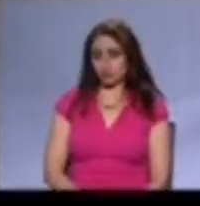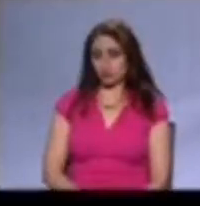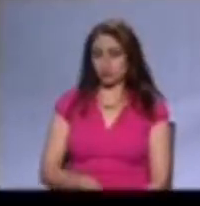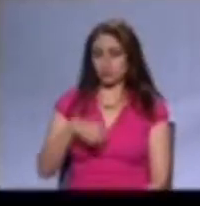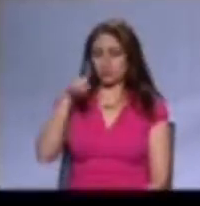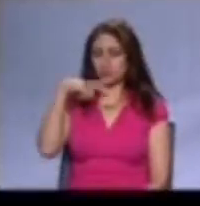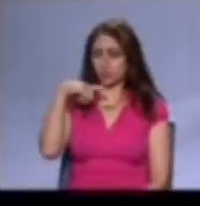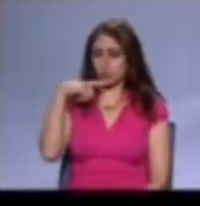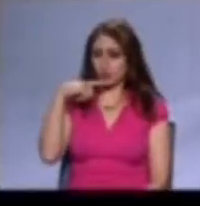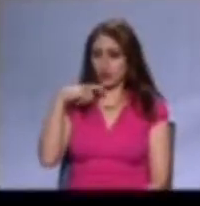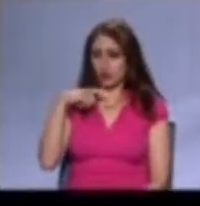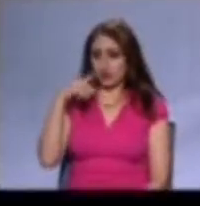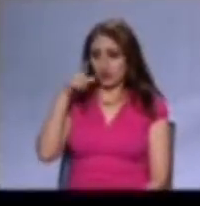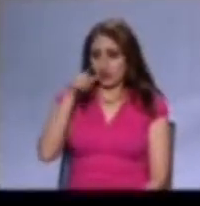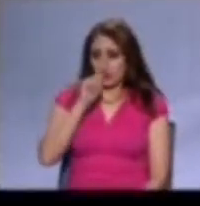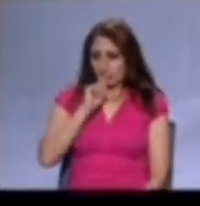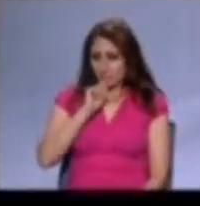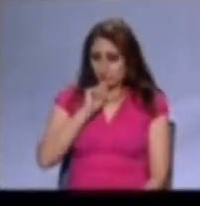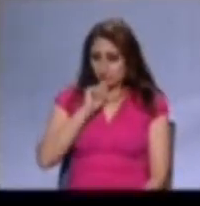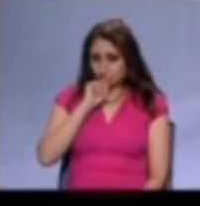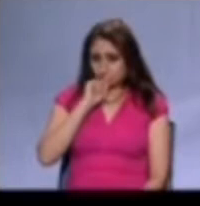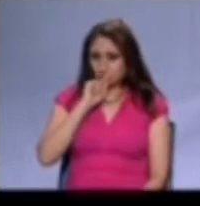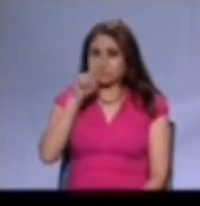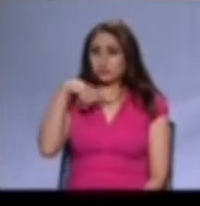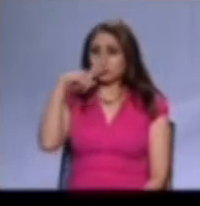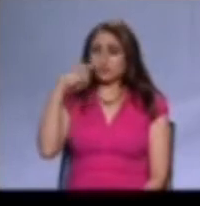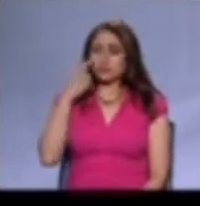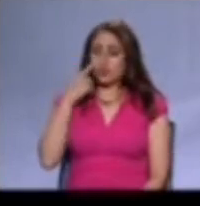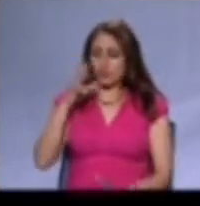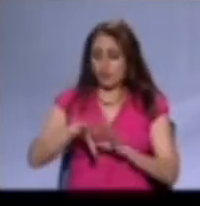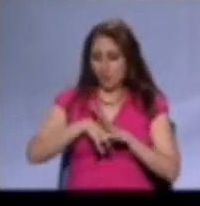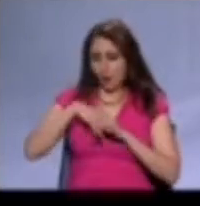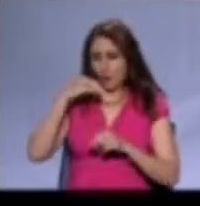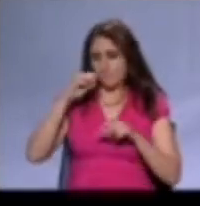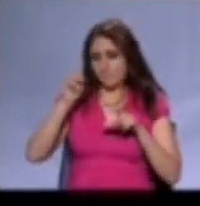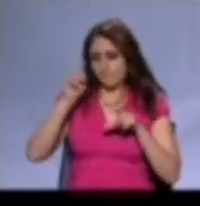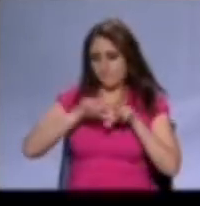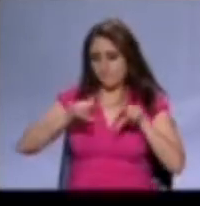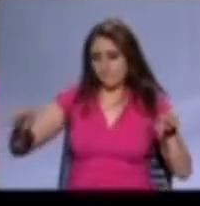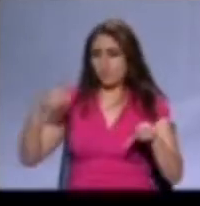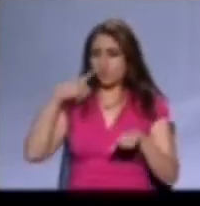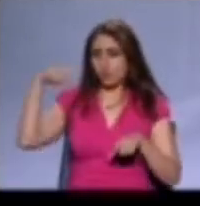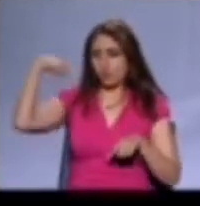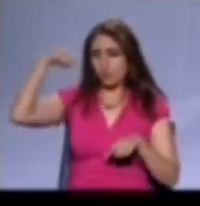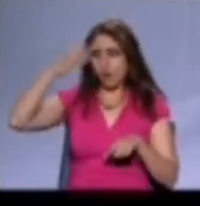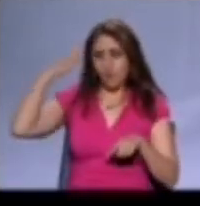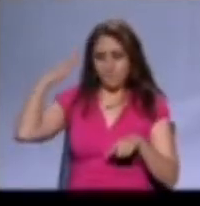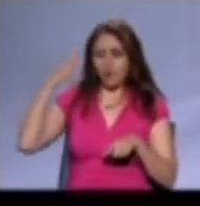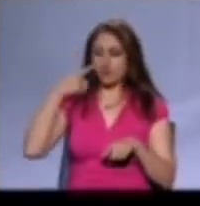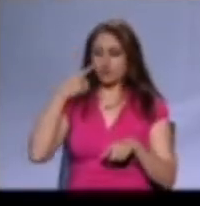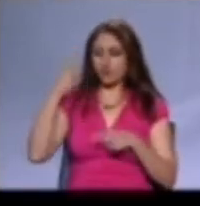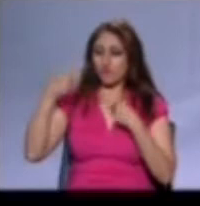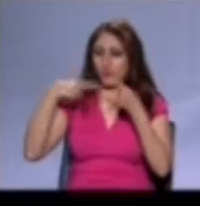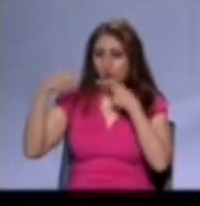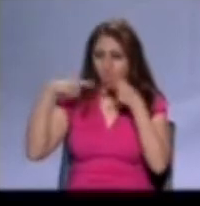بالنسبه لعزبه سويلم دي منطقه خارج الحيز العمراني سيتم تنفيذها بعد اخذ الموافقات السلطات المختصه من الهيئه التخطيط